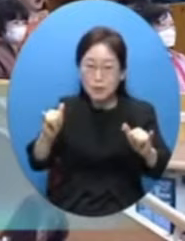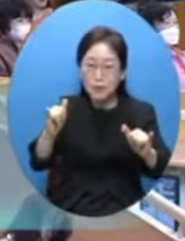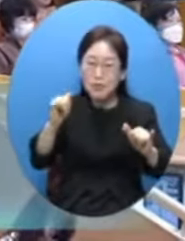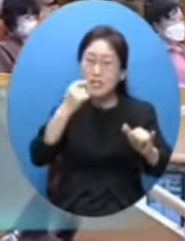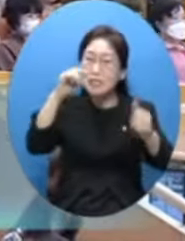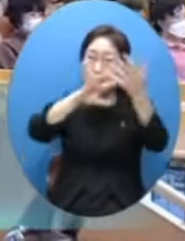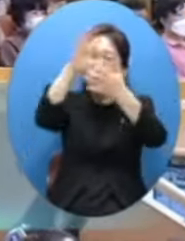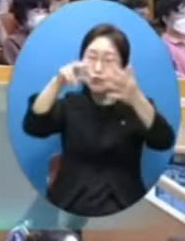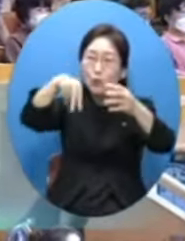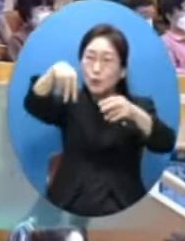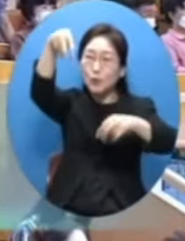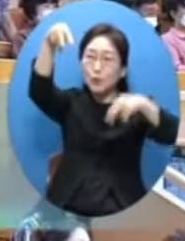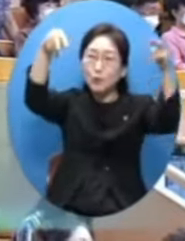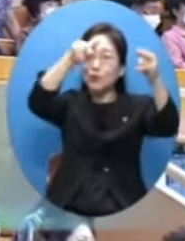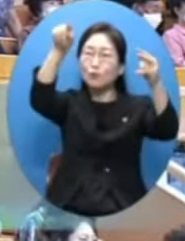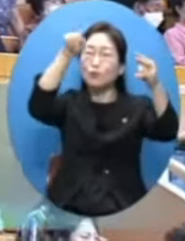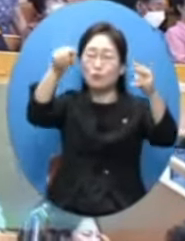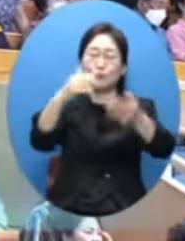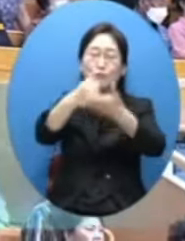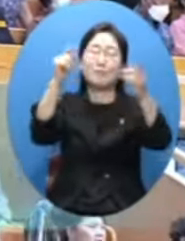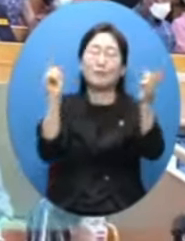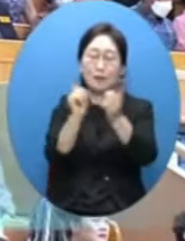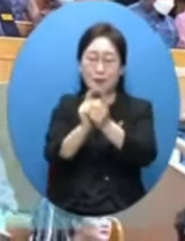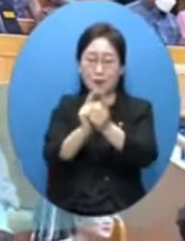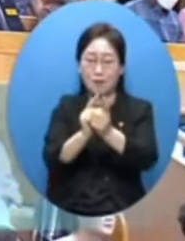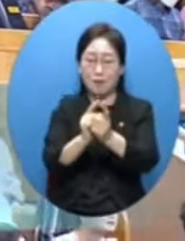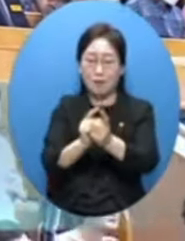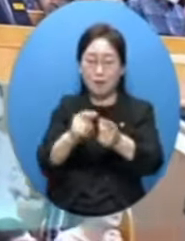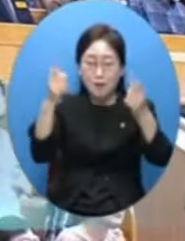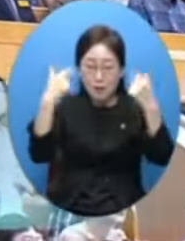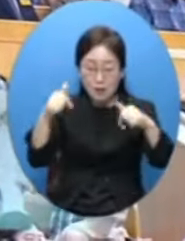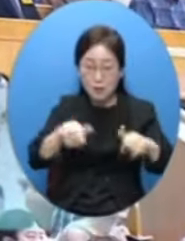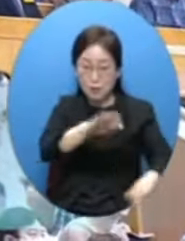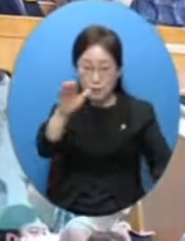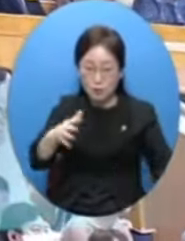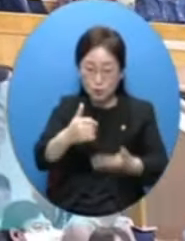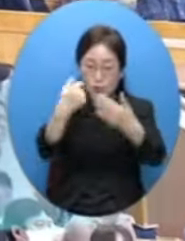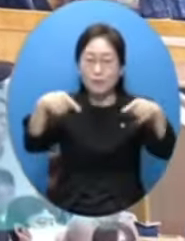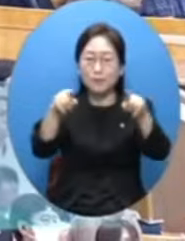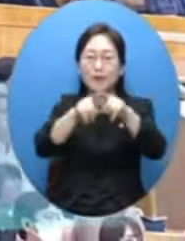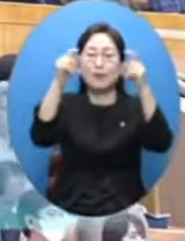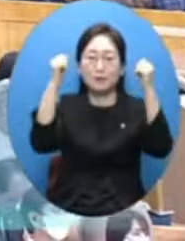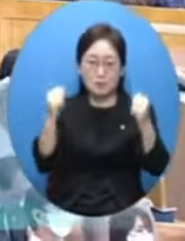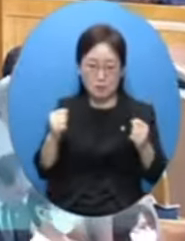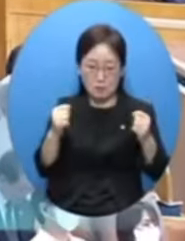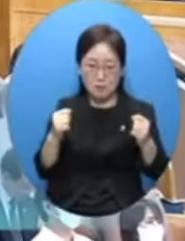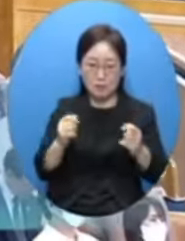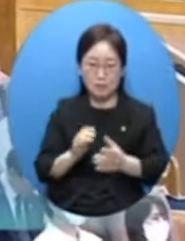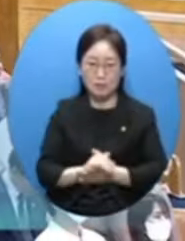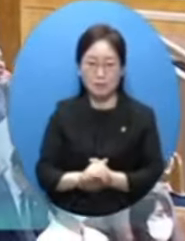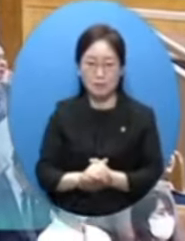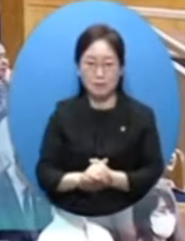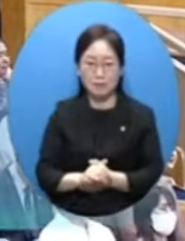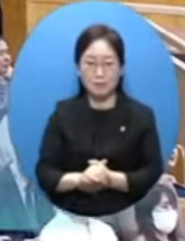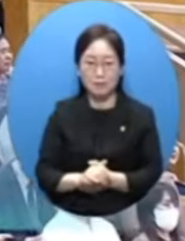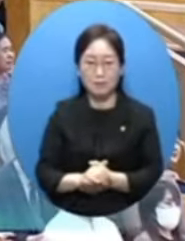끌어올려 공중에서 주를 영접하게 하시리니 그러므로 항상 우리가 주와 함께 있으리라.